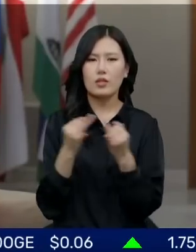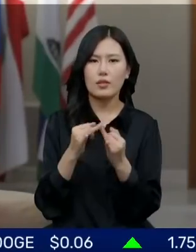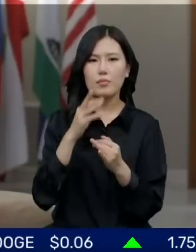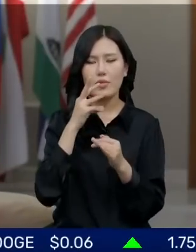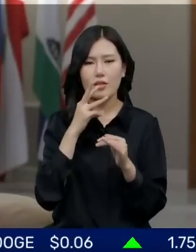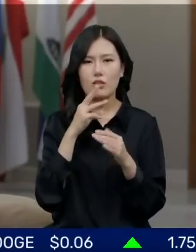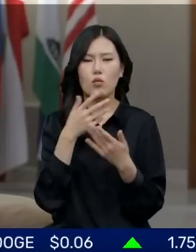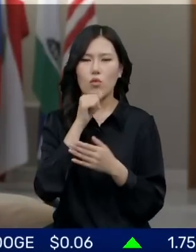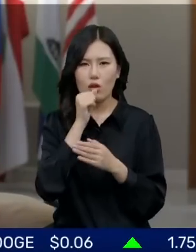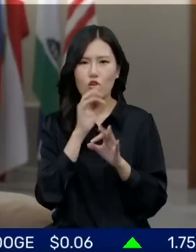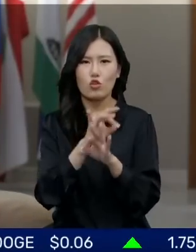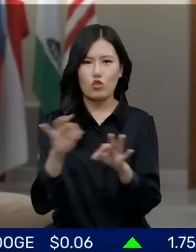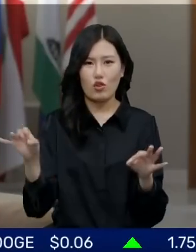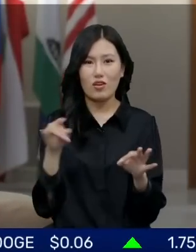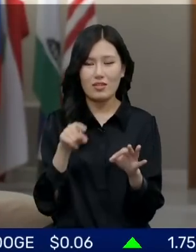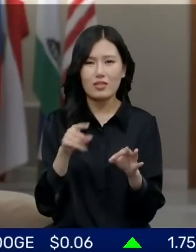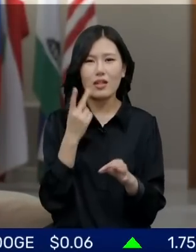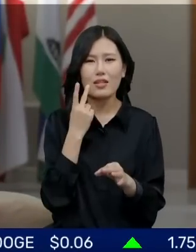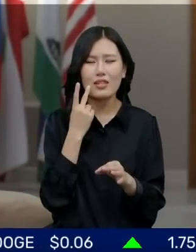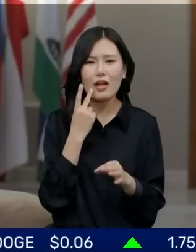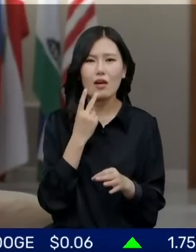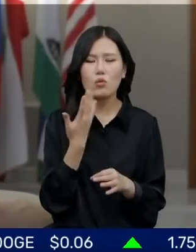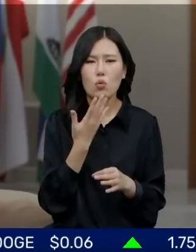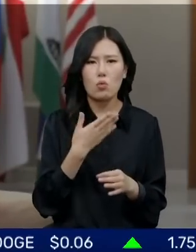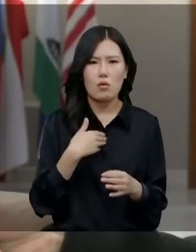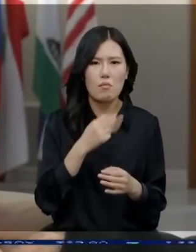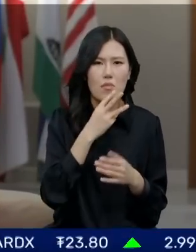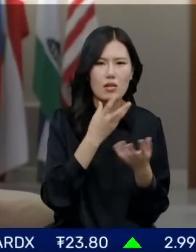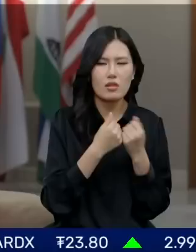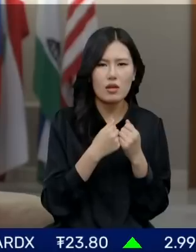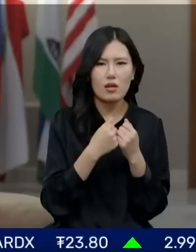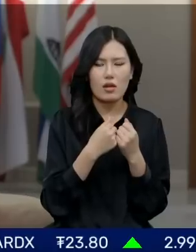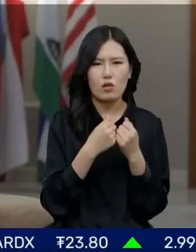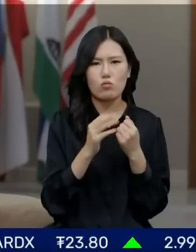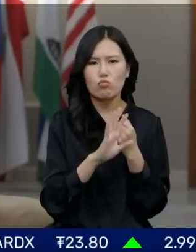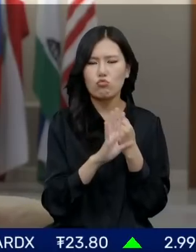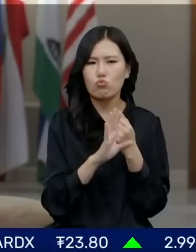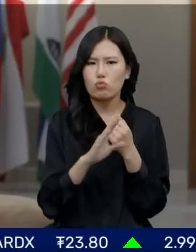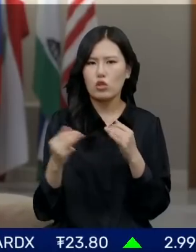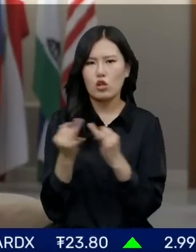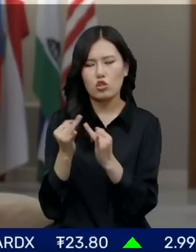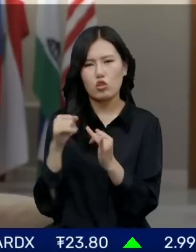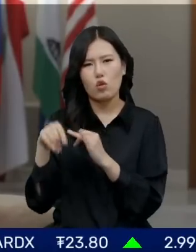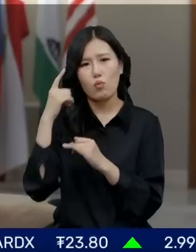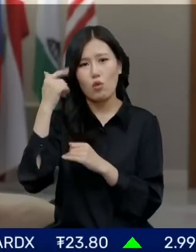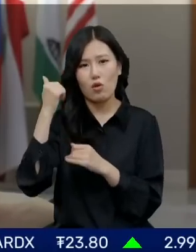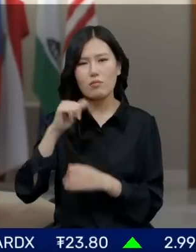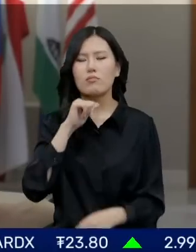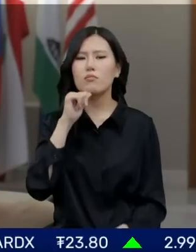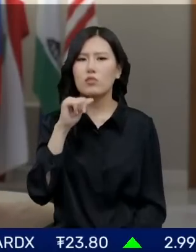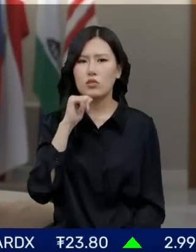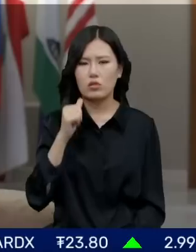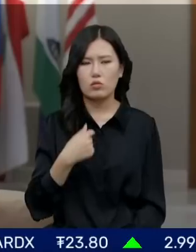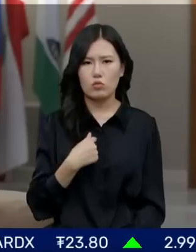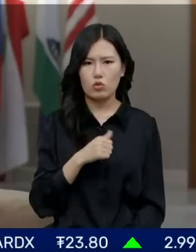гол төлөв цахим технологи болон цахим аюулгүй байдалтай холбож ойлгож байгаа боловч яг энэ асуудал нь өөрөө бол иргэдийн үг хэлэх